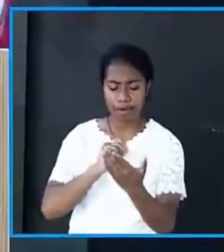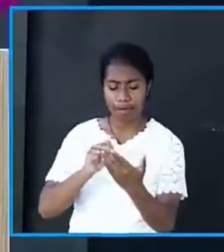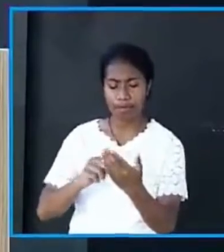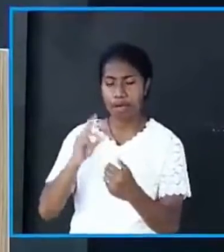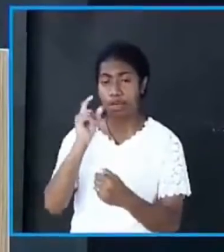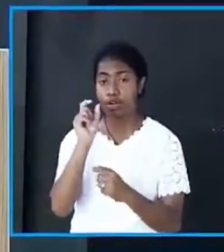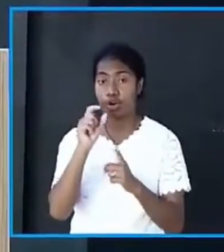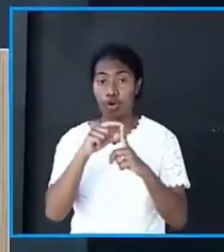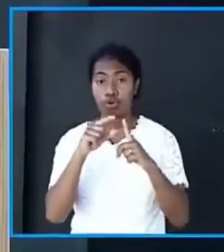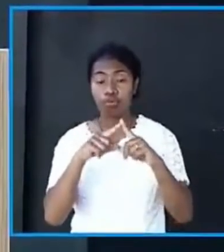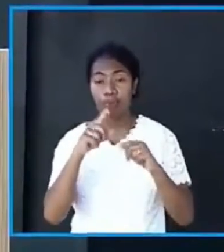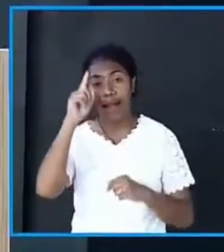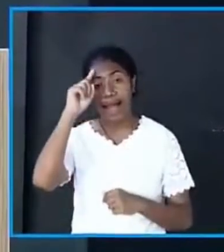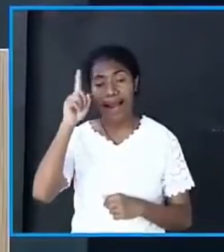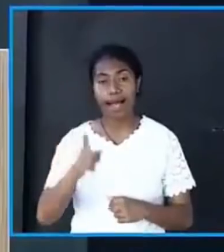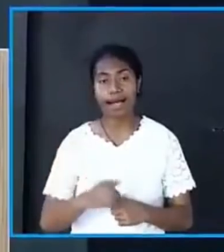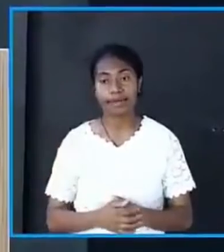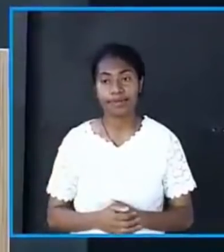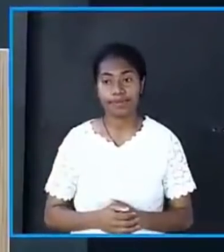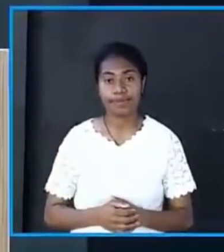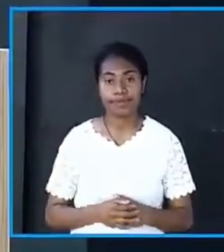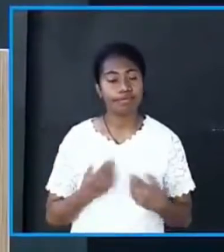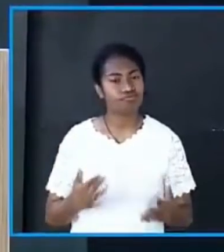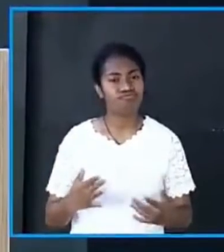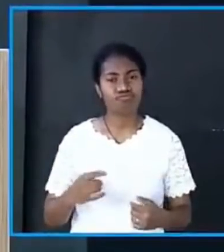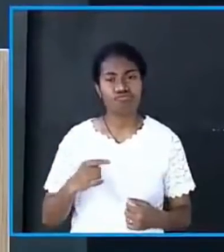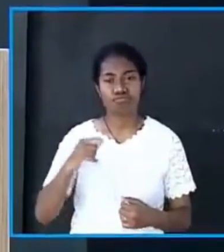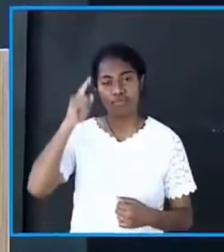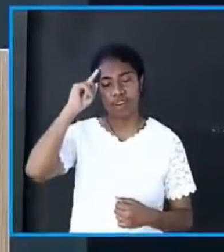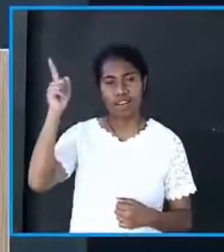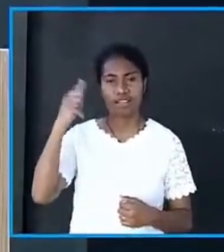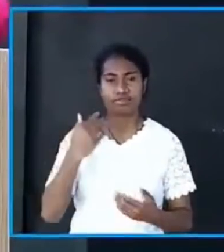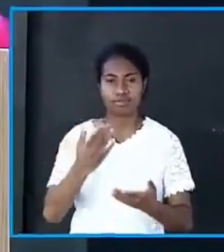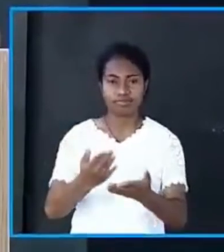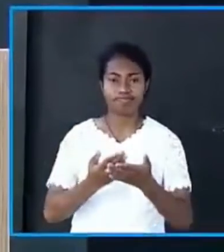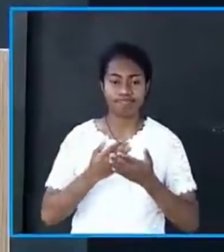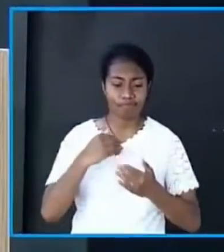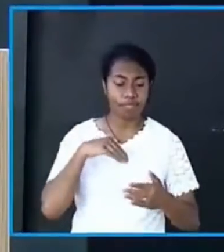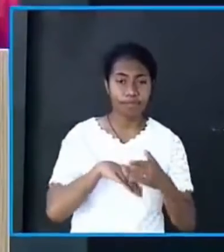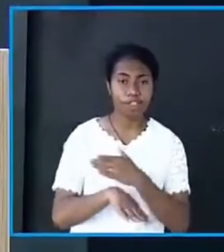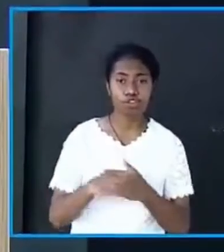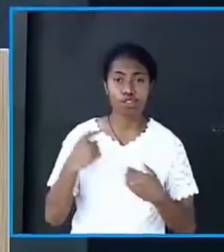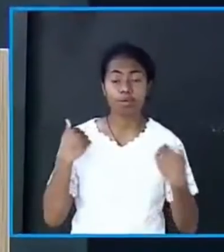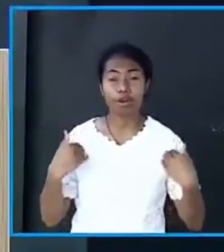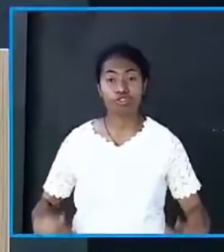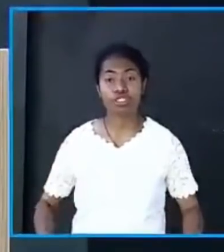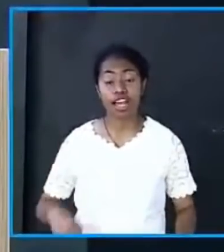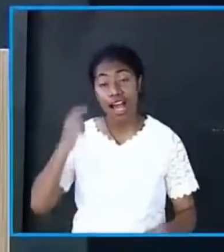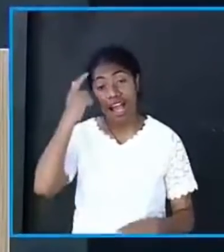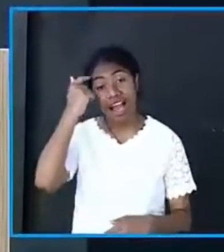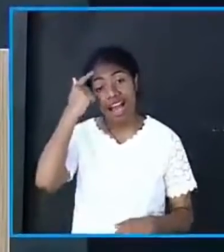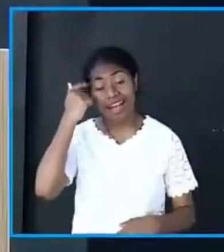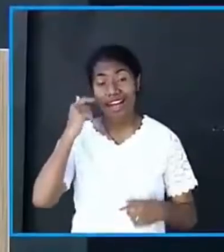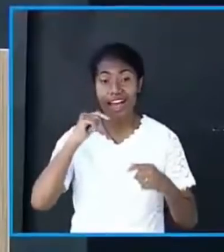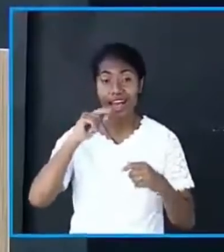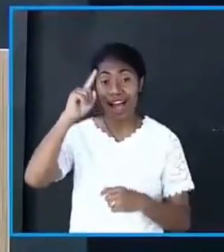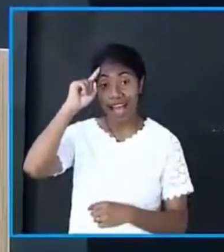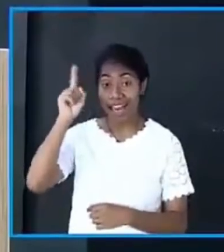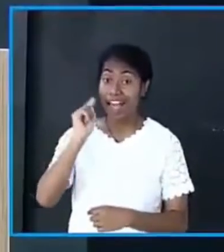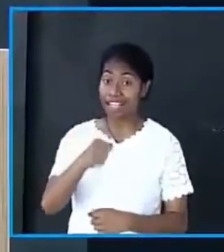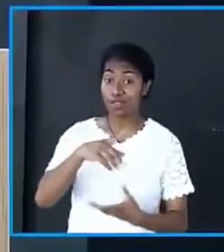maka waktu Allah mencipta manusia sifat rohnya dimasukkan sedekat na Allah itu roh